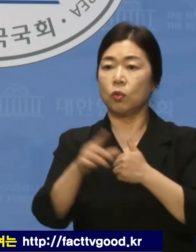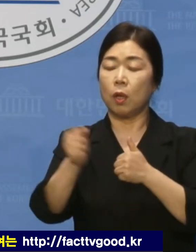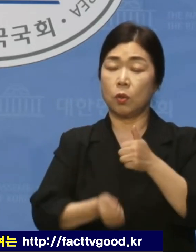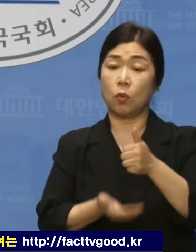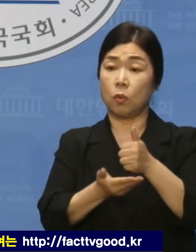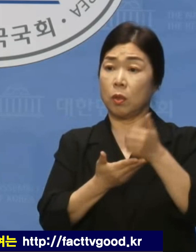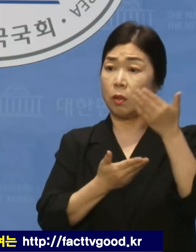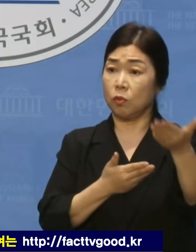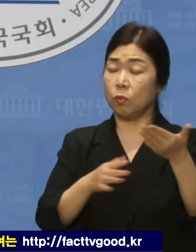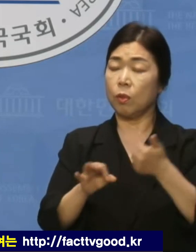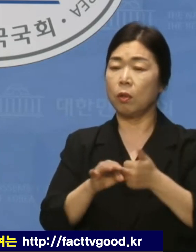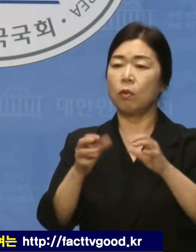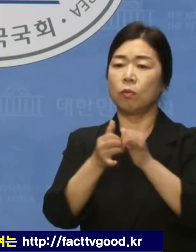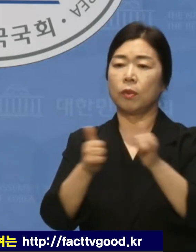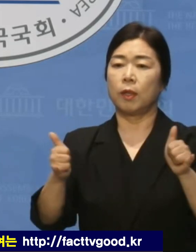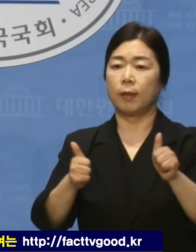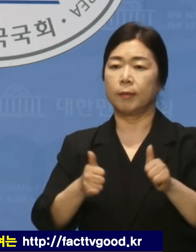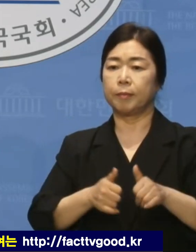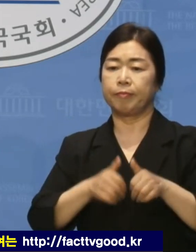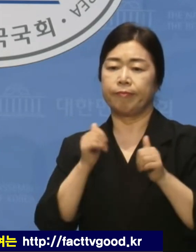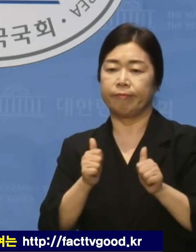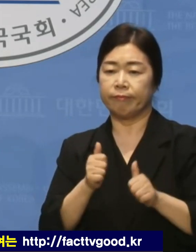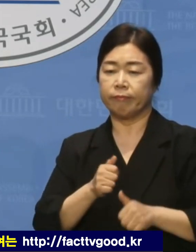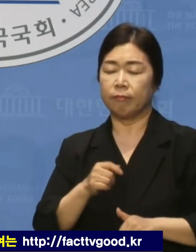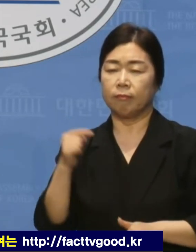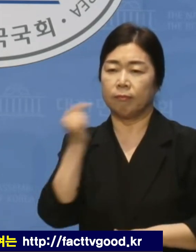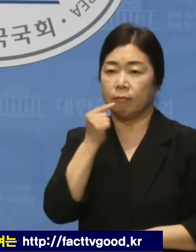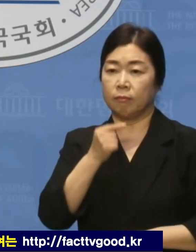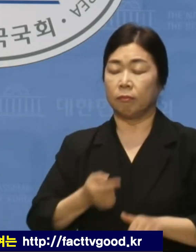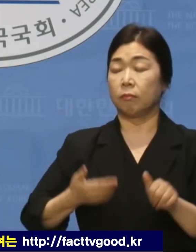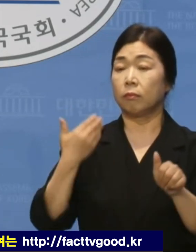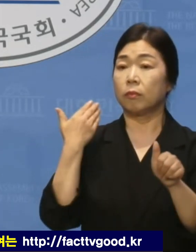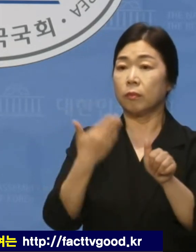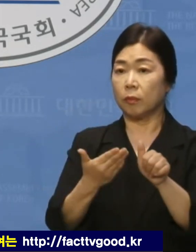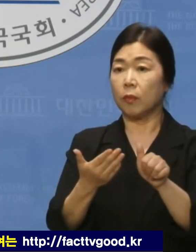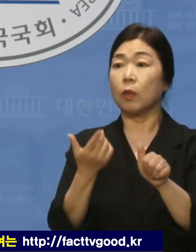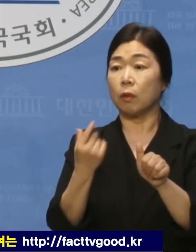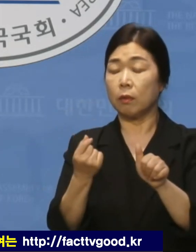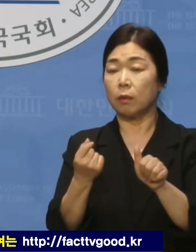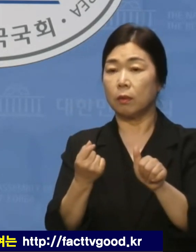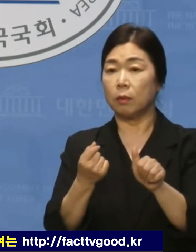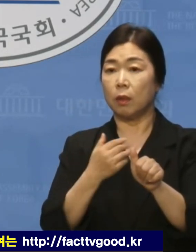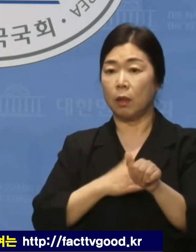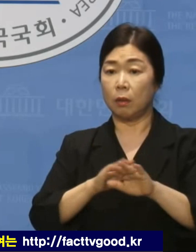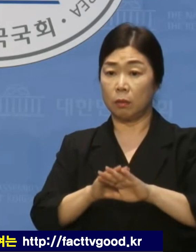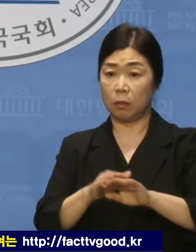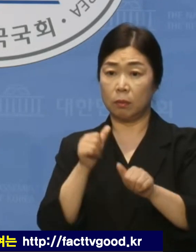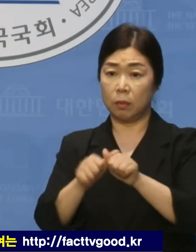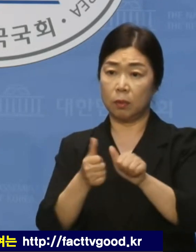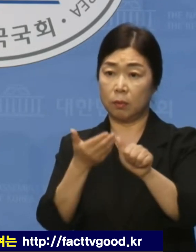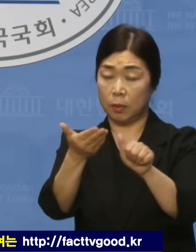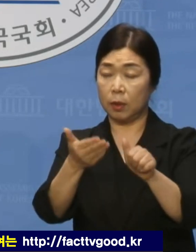공천한다면 국민의 엄중한 심판에 직면할 것임을